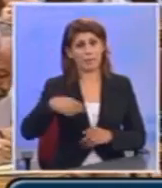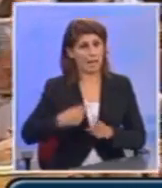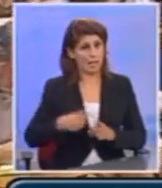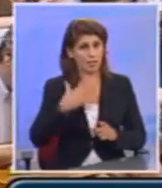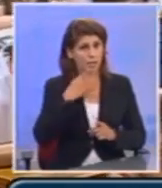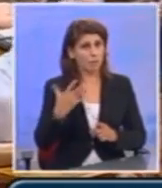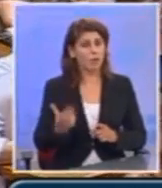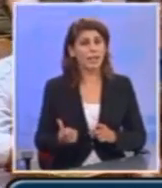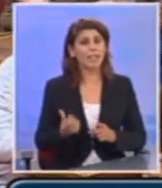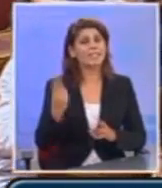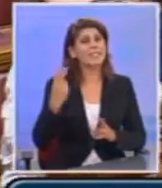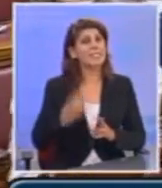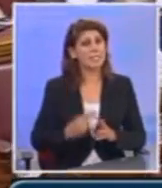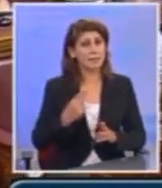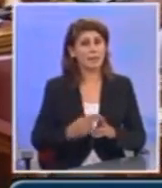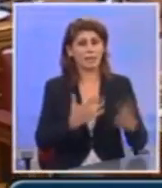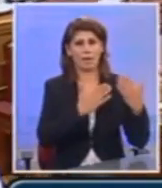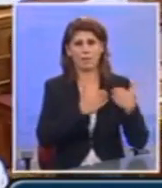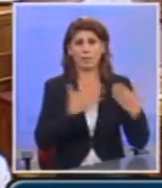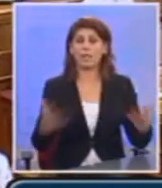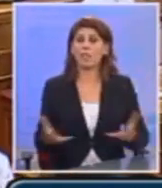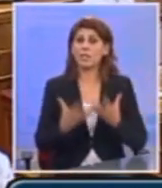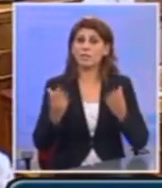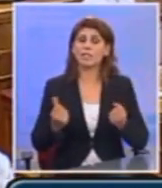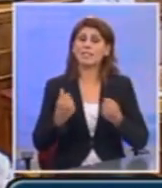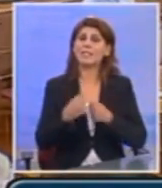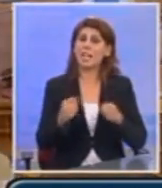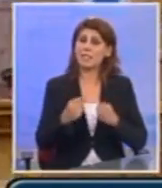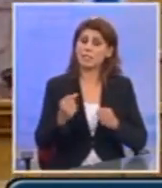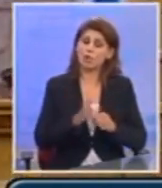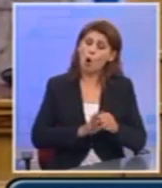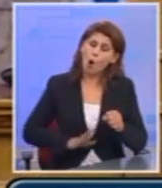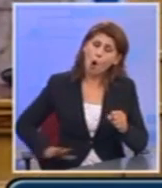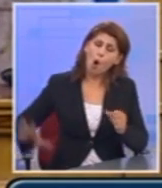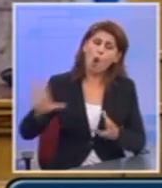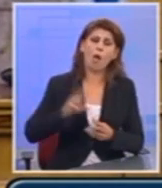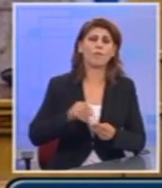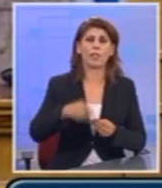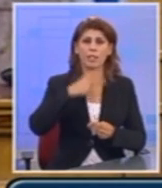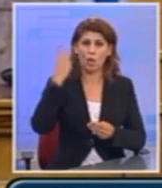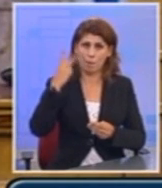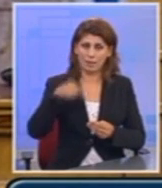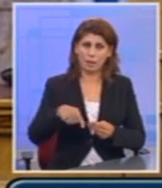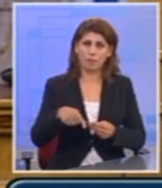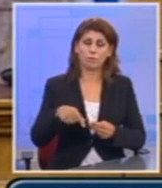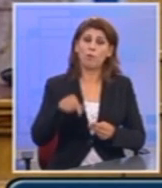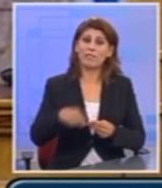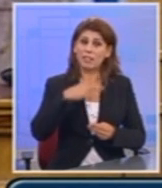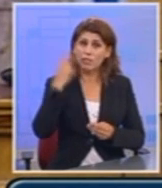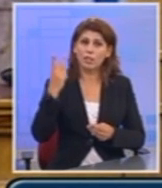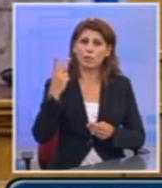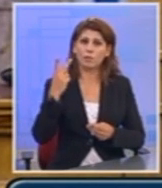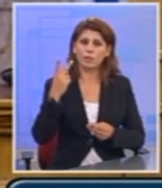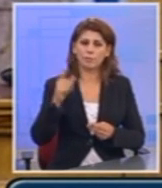λοιπόν έχει τη σημαντική ευθύνη να διασφαλίζει την άσκηση αυτών των δικαιωμάτων τα οποία ε